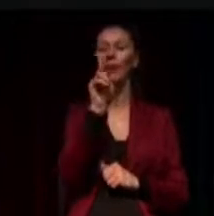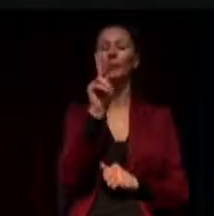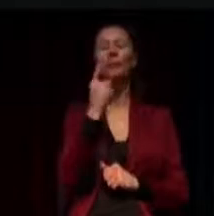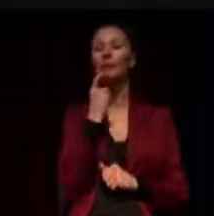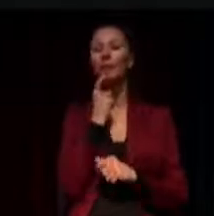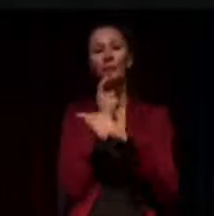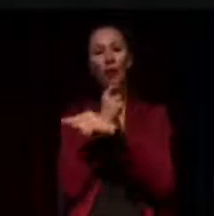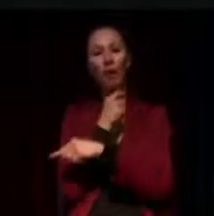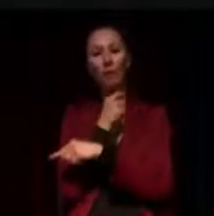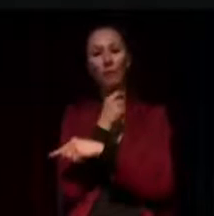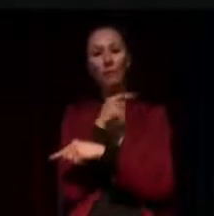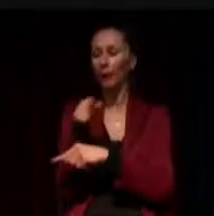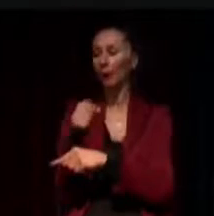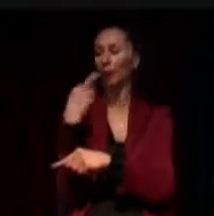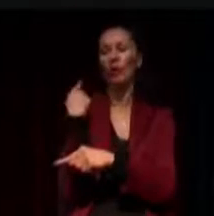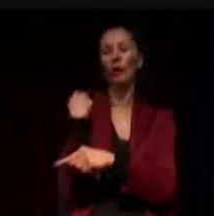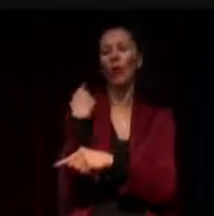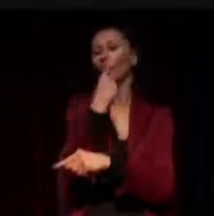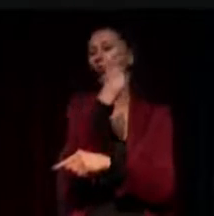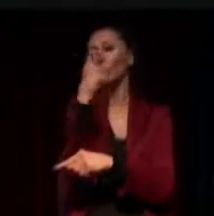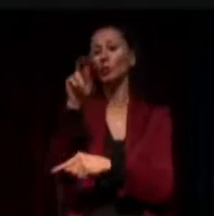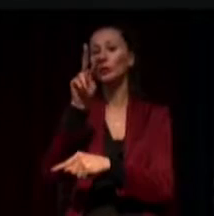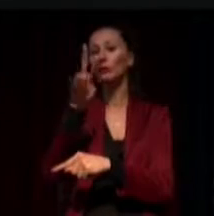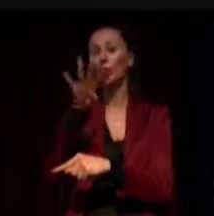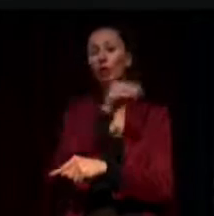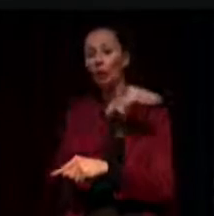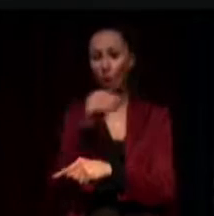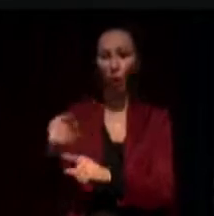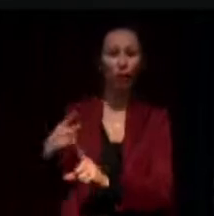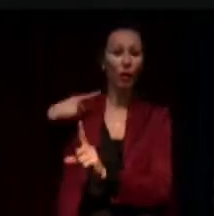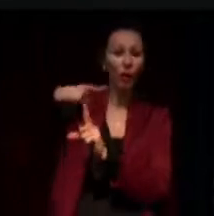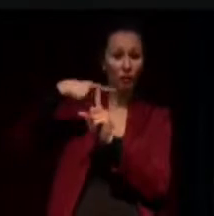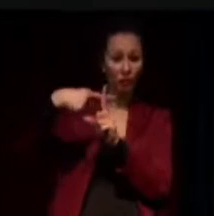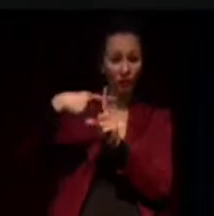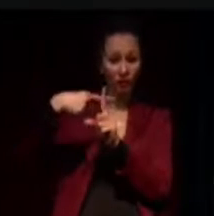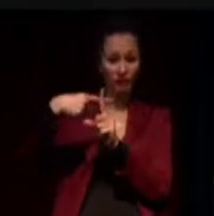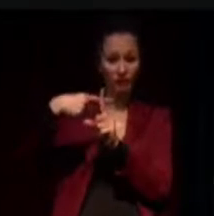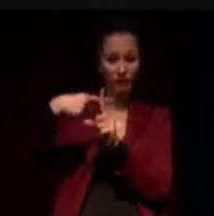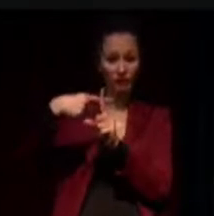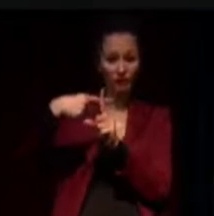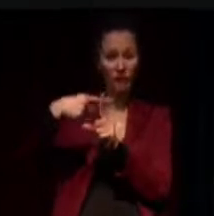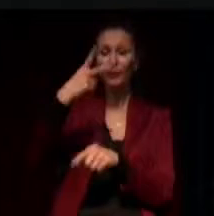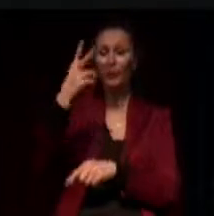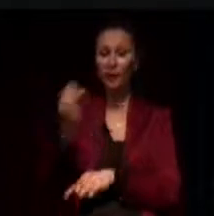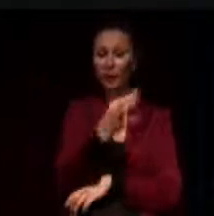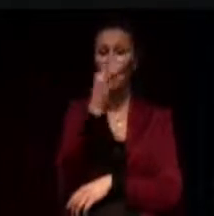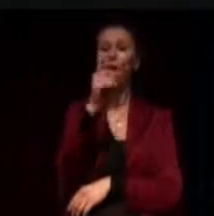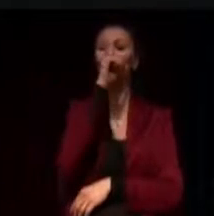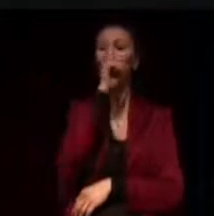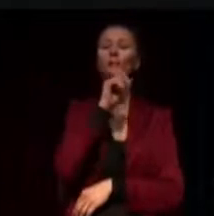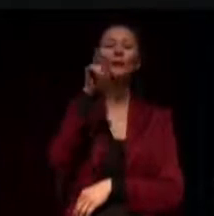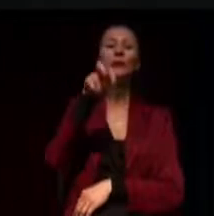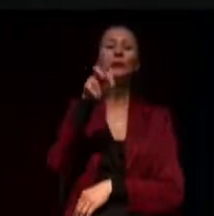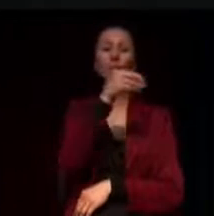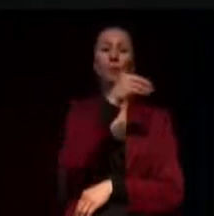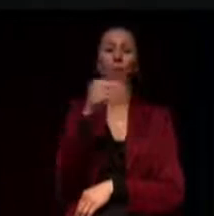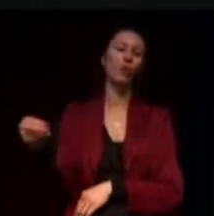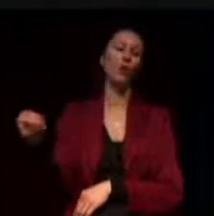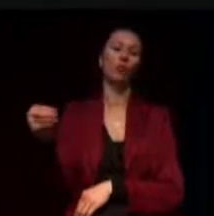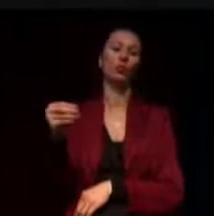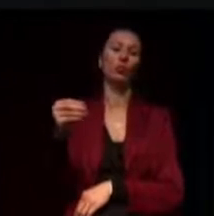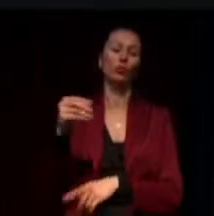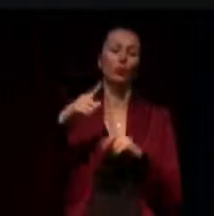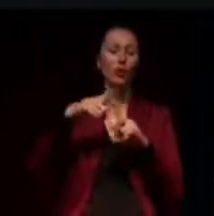2021 yılında bu rakam 924 milyon artarak 2 milyar 108 milyona çıkmış